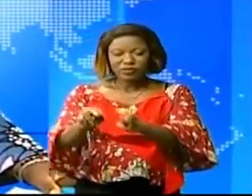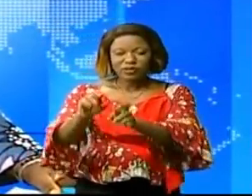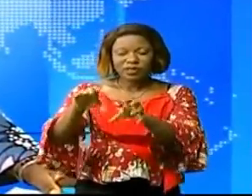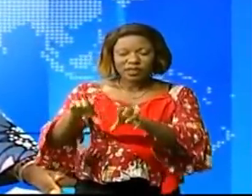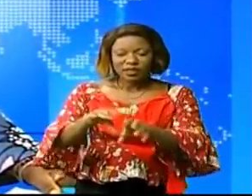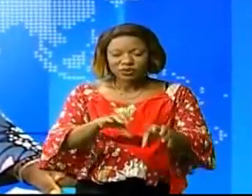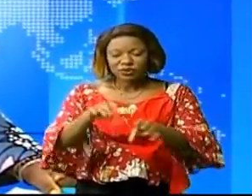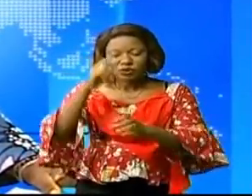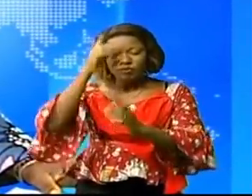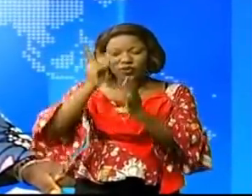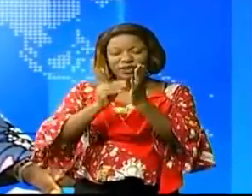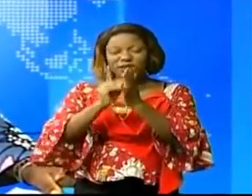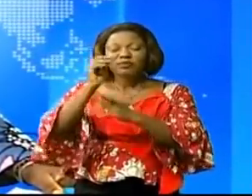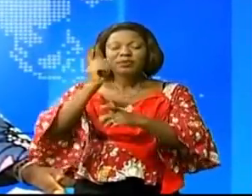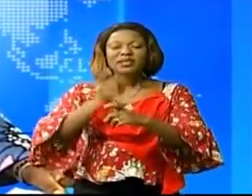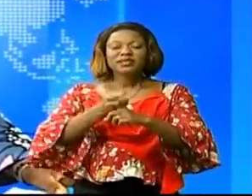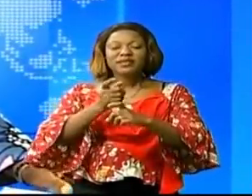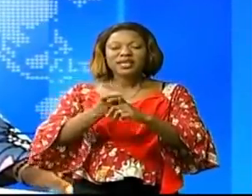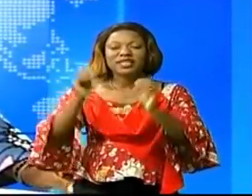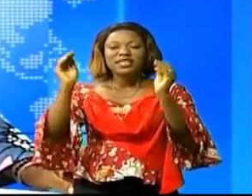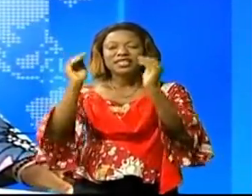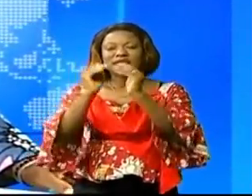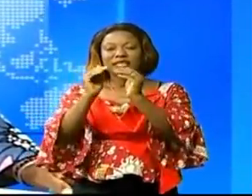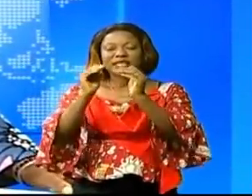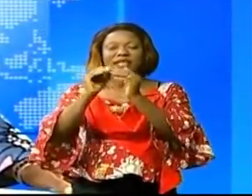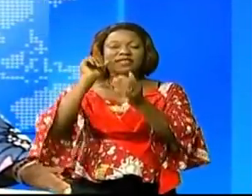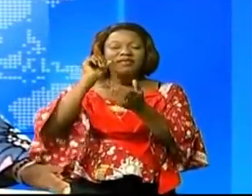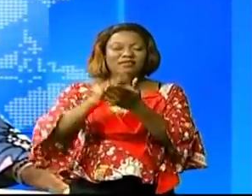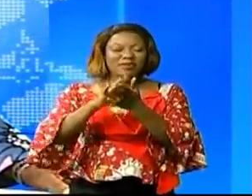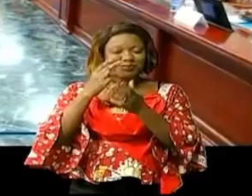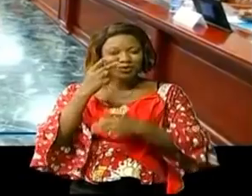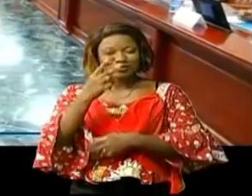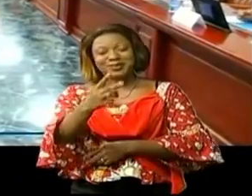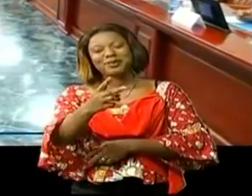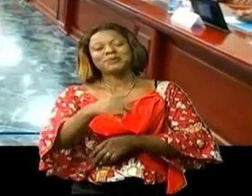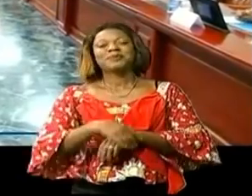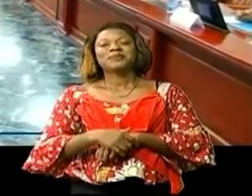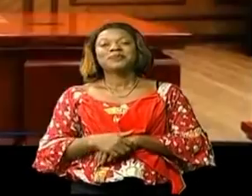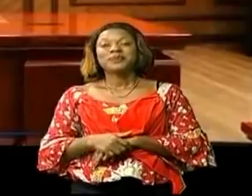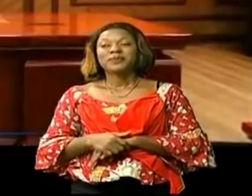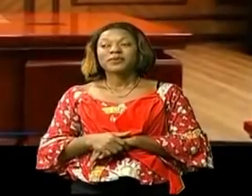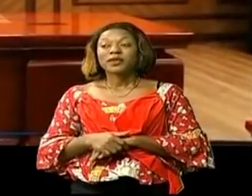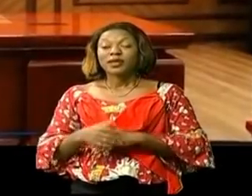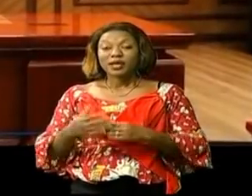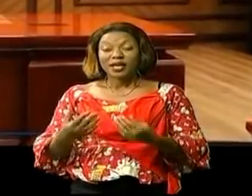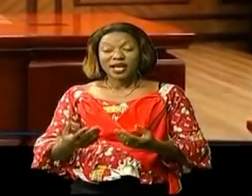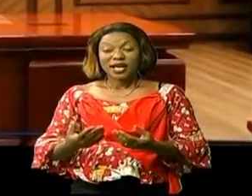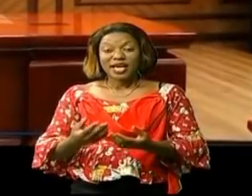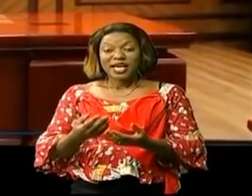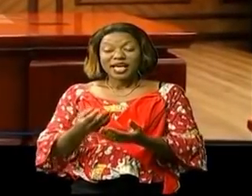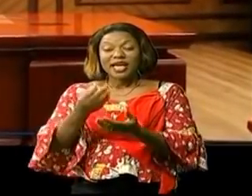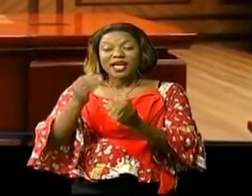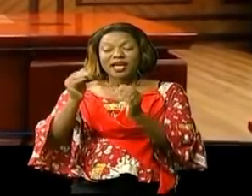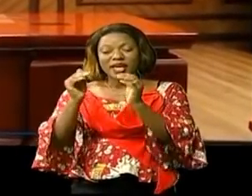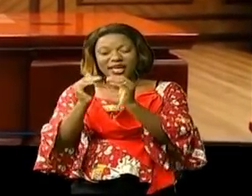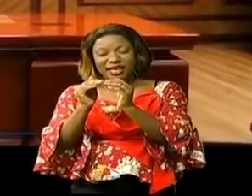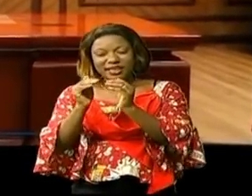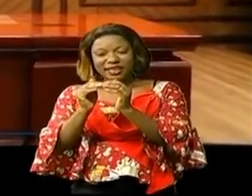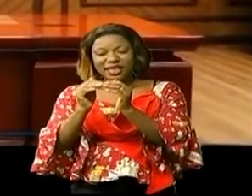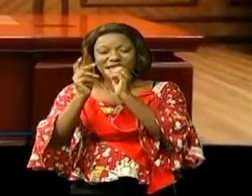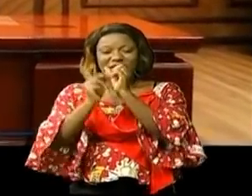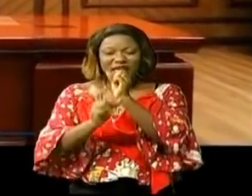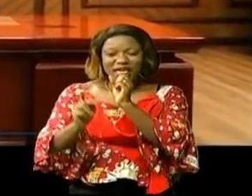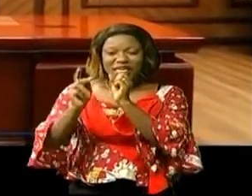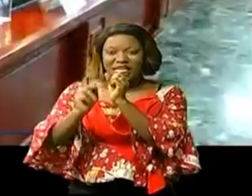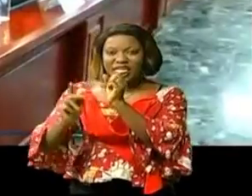le développement durable de l'égalité du genre. Reportage. Son engagement pour la promotion de l'égalité du genre en RDC a été